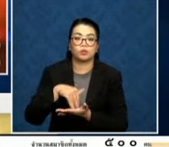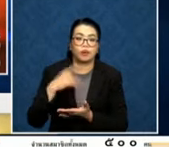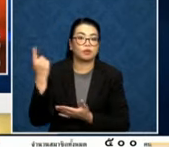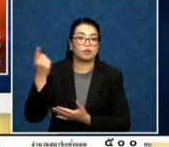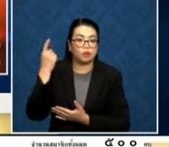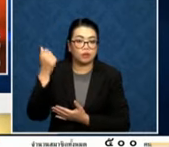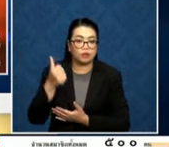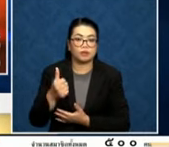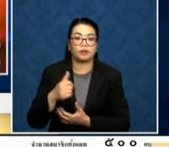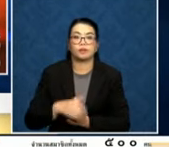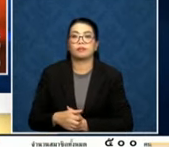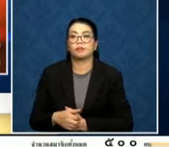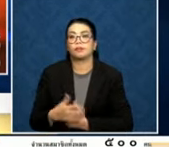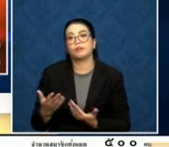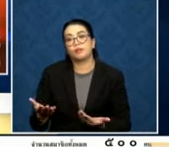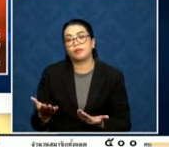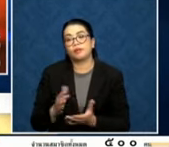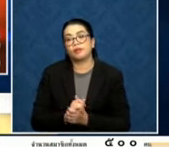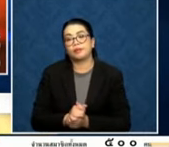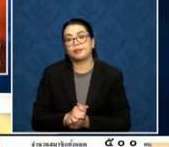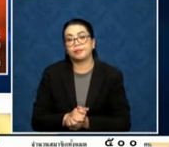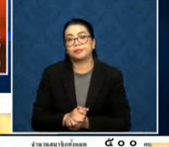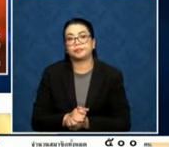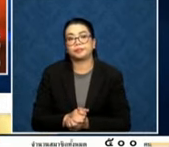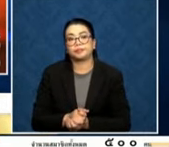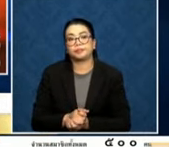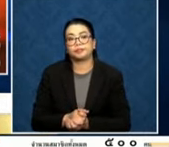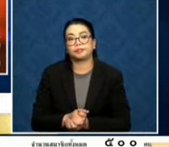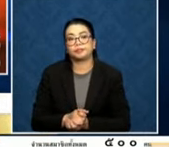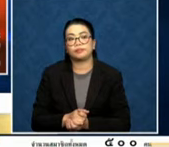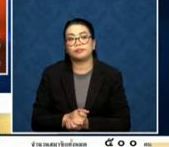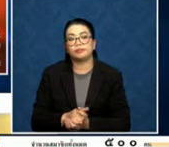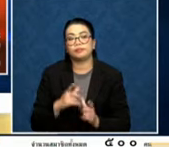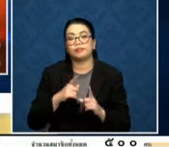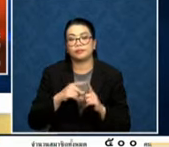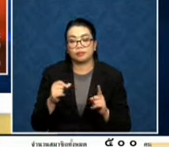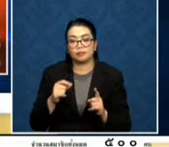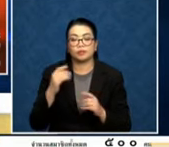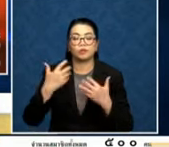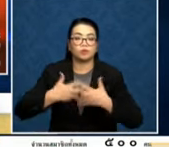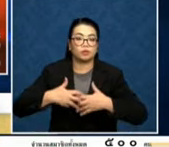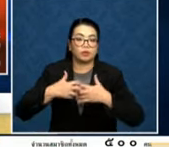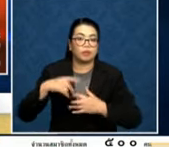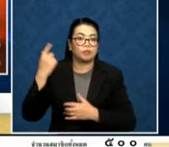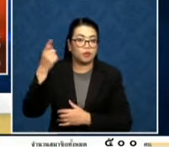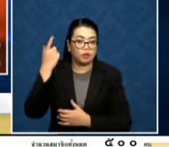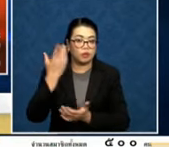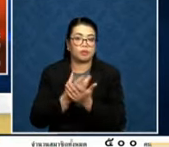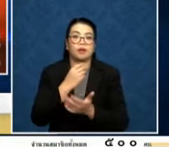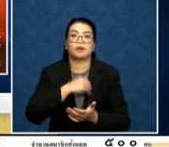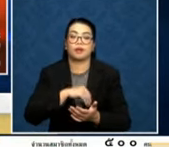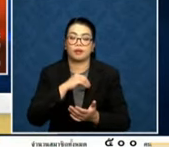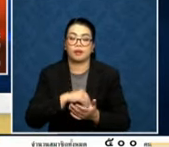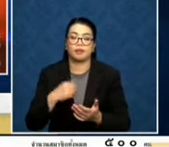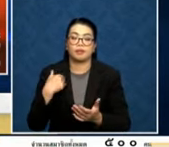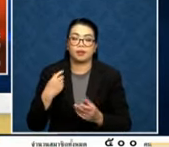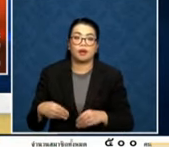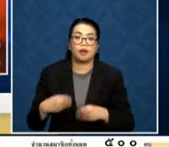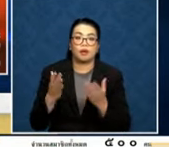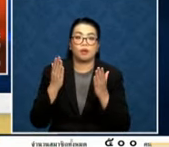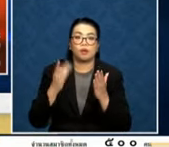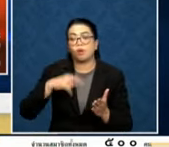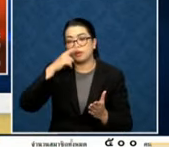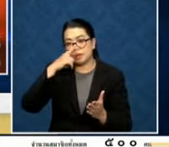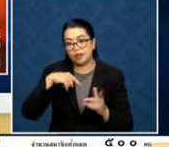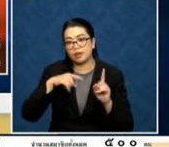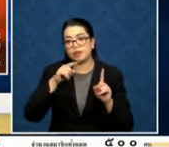ท่องเที่ยวครับหรือที่เราเรียกกันว่าtourism Hubเนื่องจากอุตสาหกรรมท่องเที่ยวครับสร้างรายได้ครับท่านประธานให้กับคนไทยเนี่ยกว่า 1